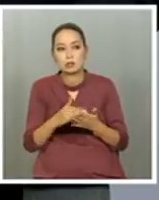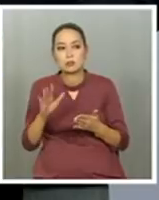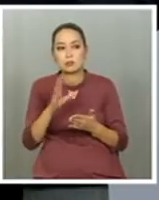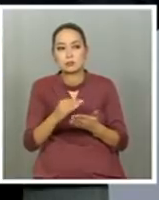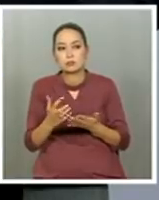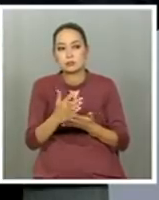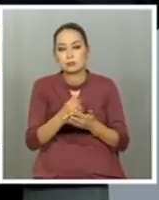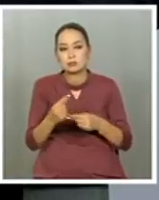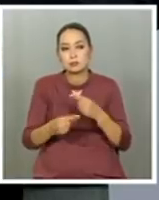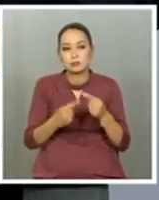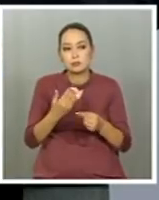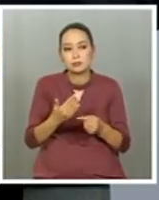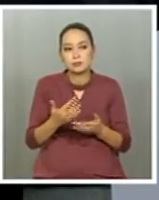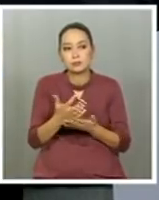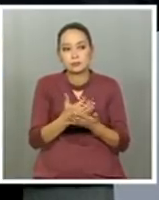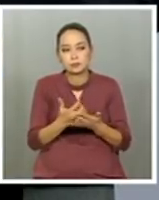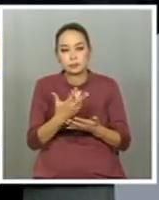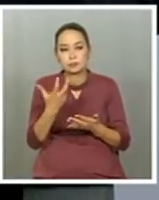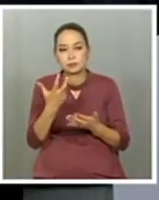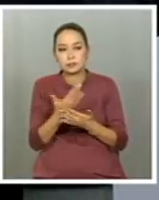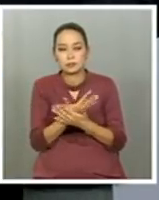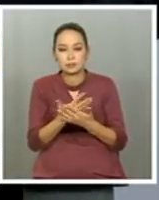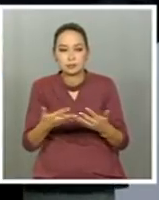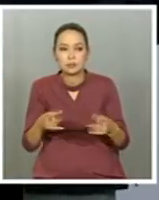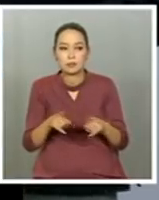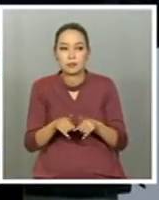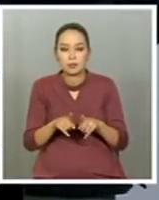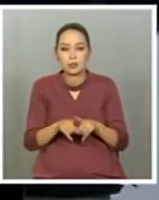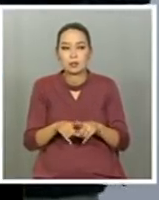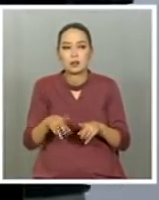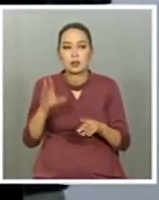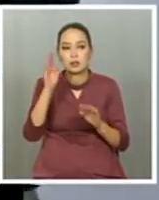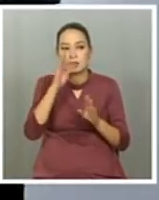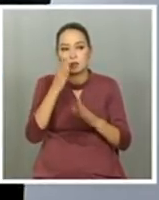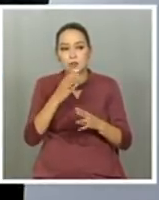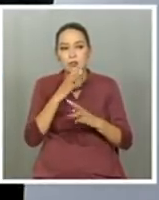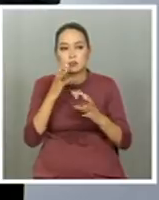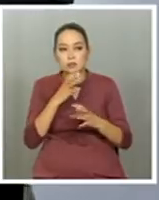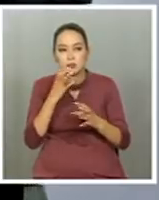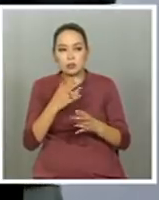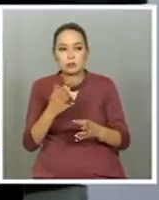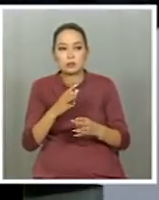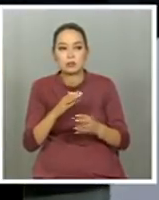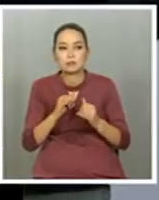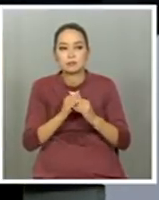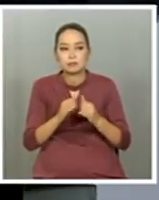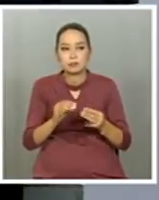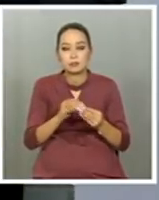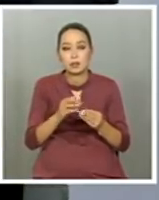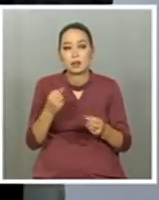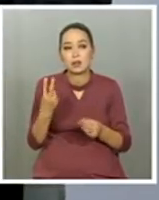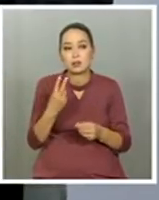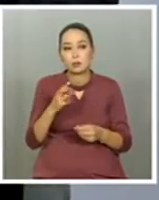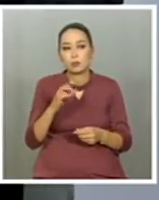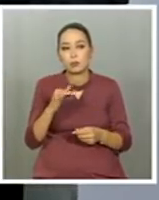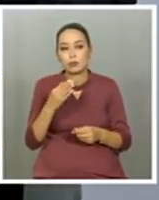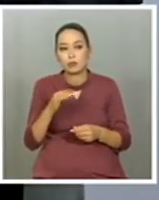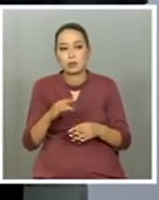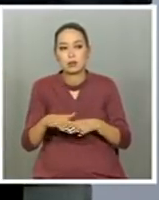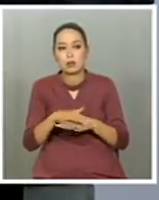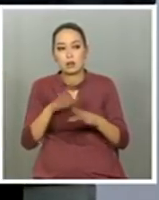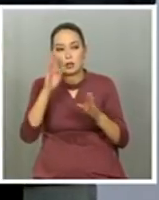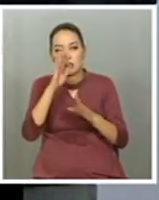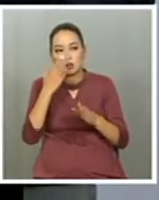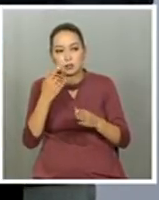жерде шаруашылықтың бүкіл барлық түрлеріне тыйым салынған. Және екінші ол буферлік аймақ. Бұл жерде экологияландырылған